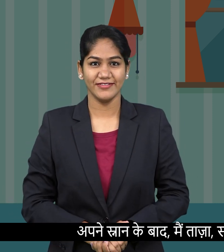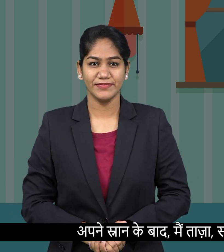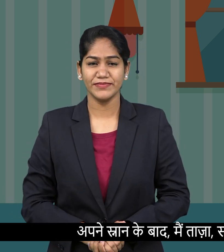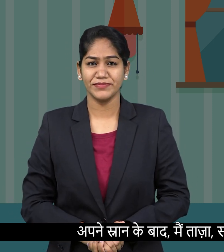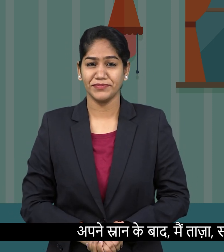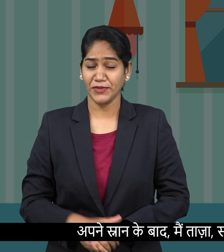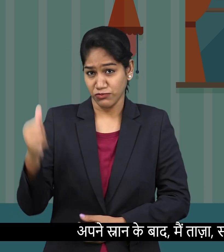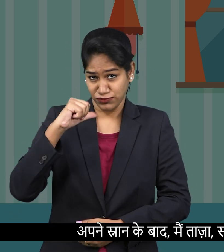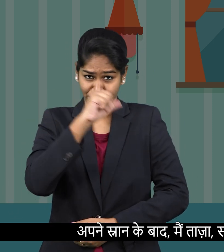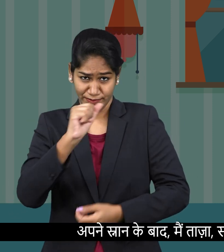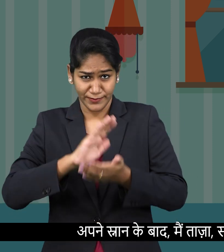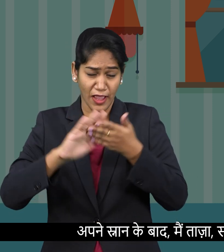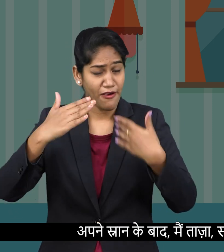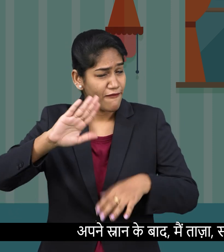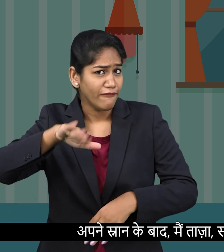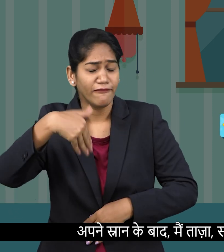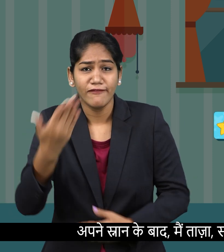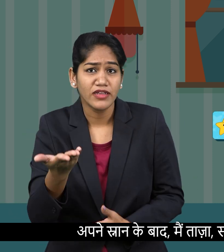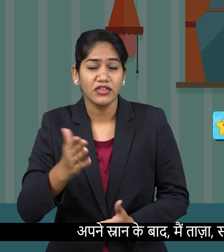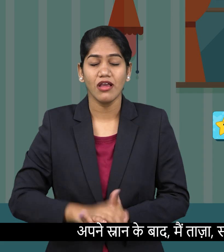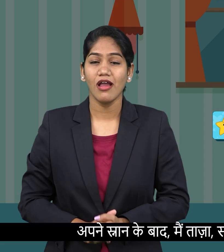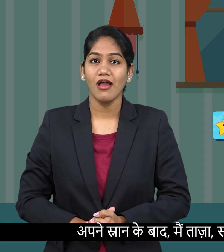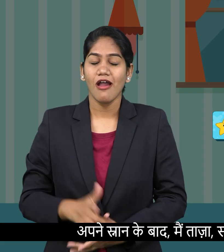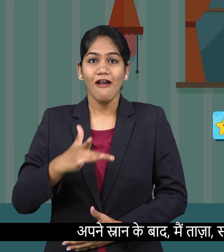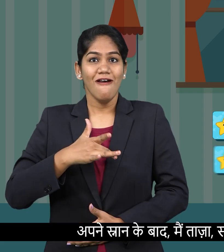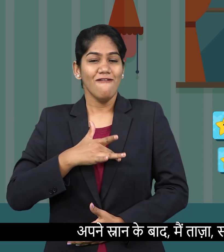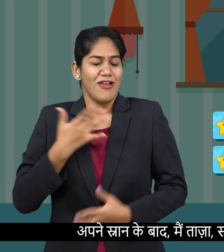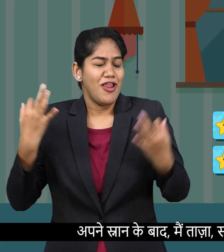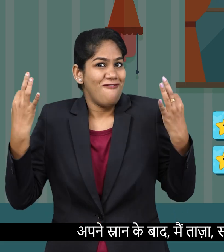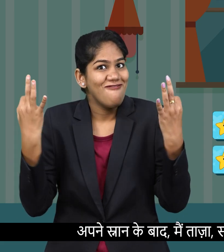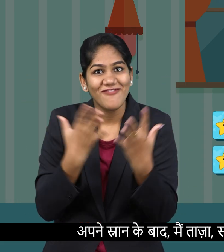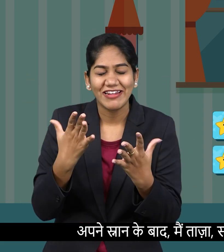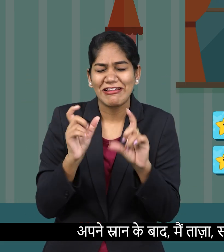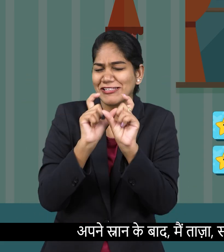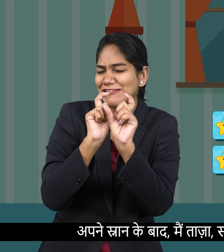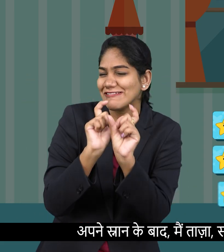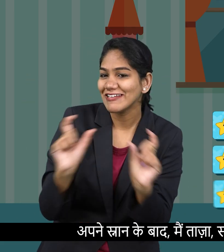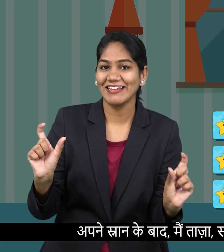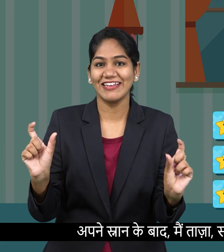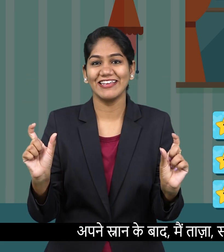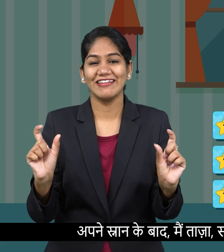अपने स्नान के बाद मैं ताजा, साफ और जाने के लिए तैयार महसूस करता हूँ।